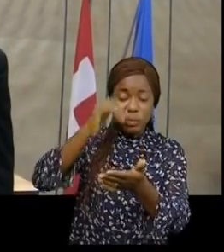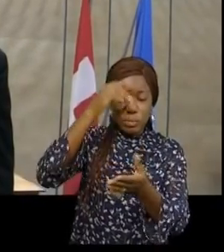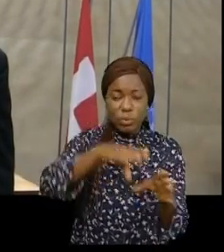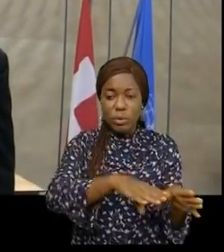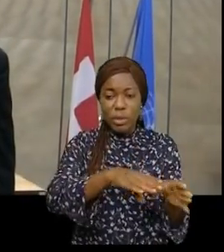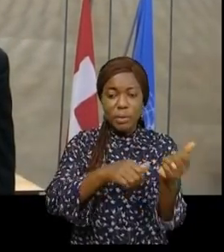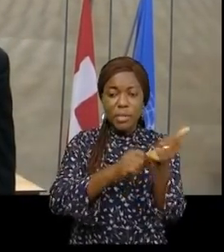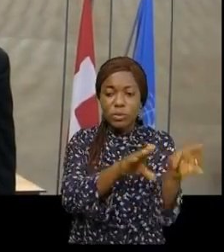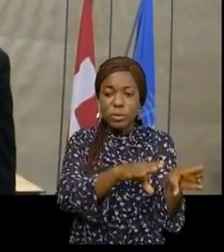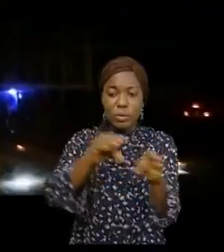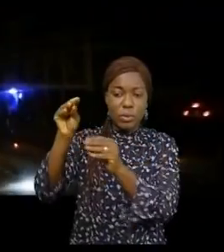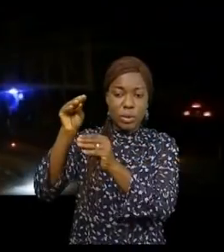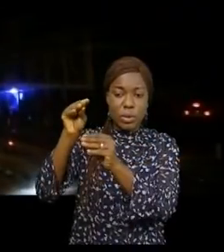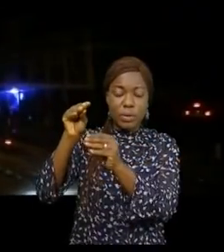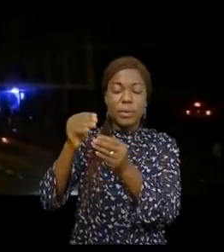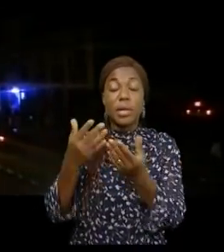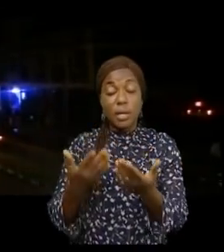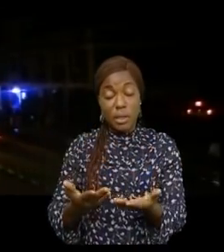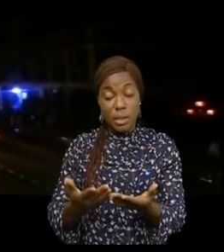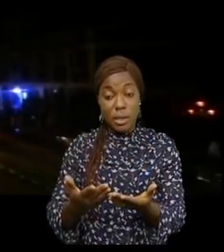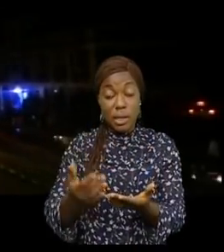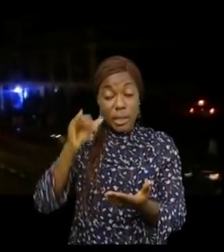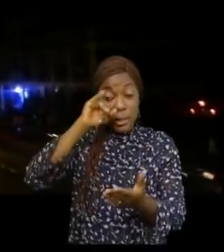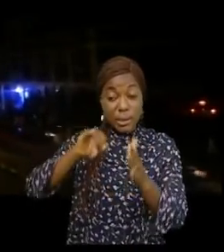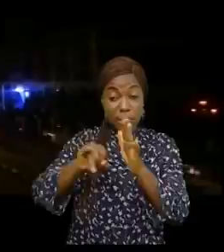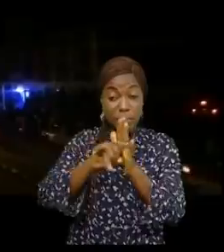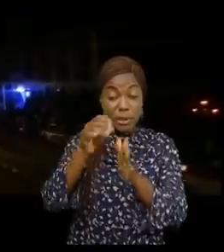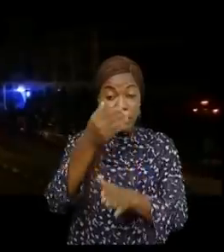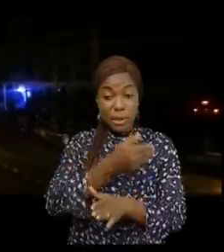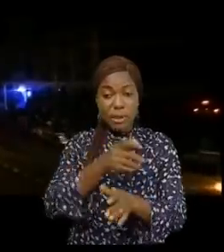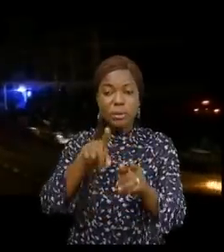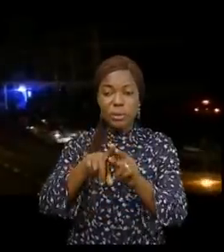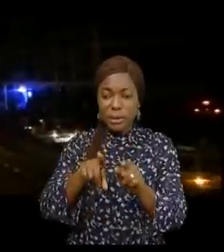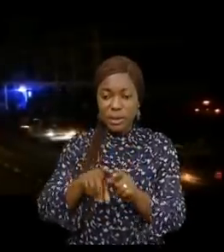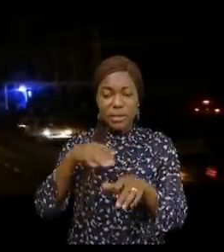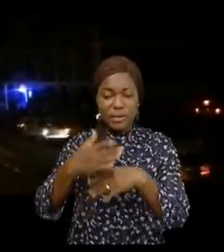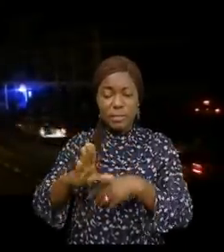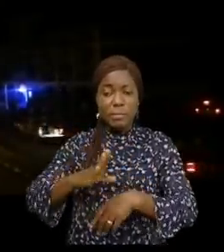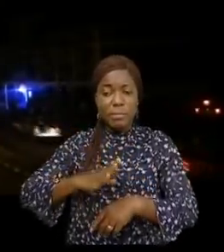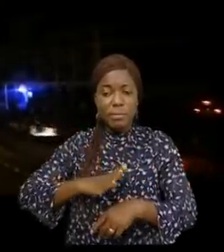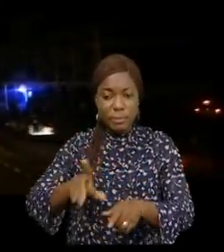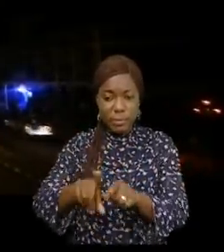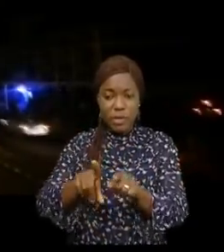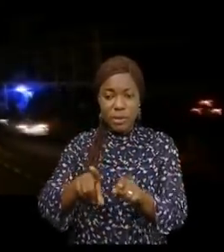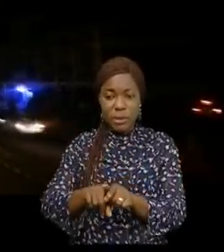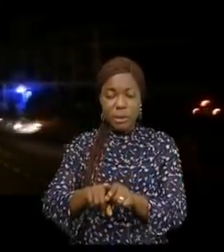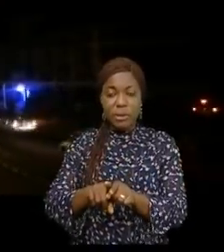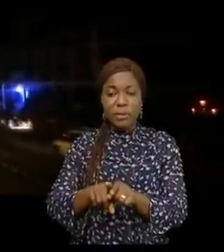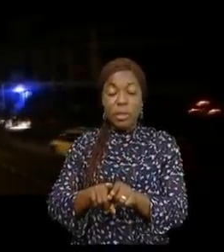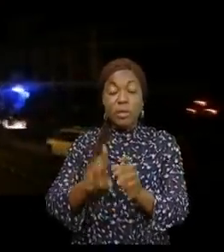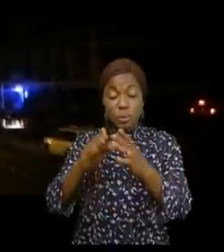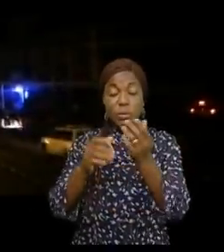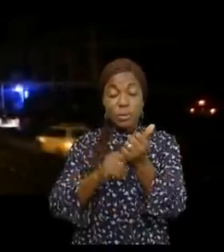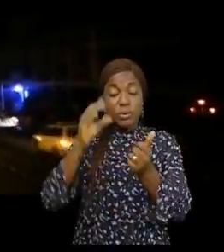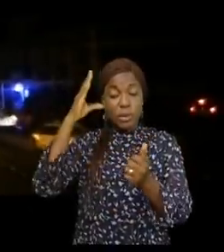être garanti de pouvoir décoller. Alors les images de ces derniers jours, évidemment, elles sont toujours très impressionnantes et tout le monde espère